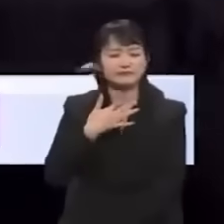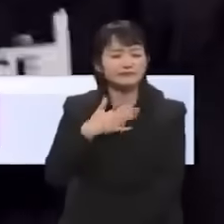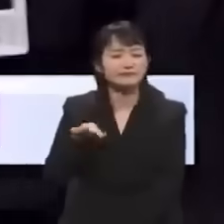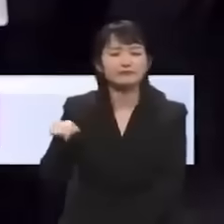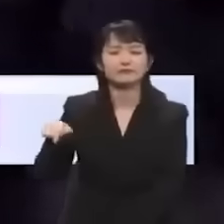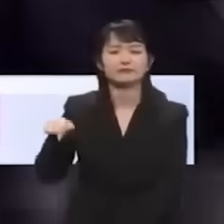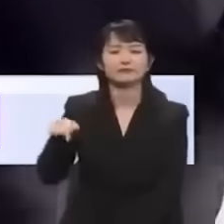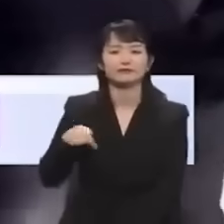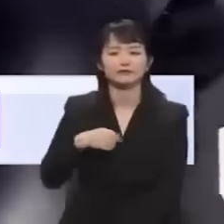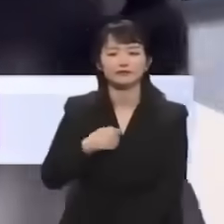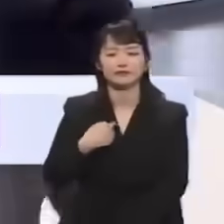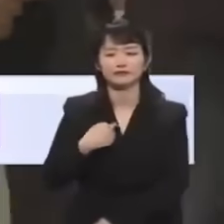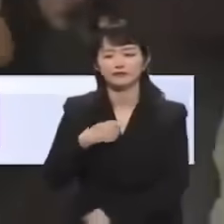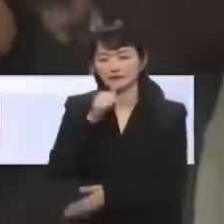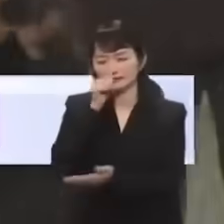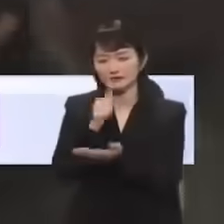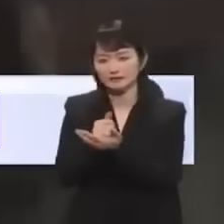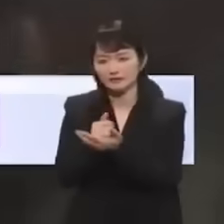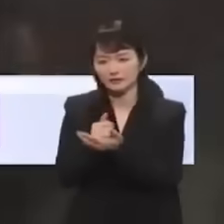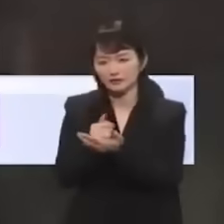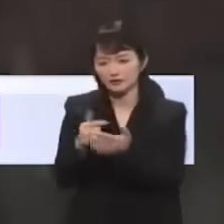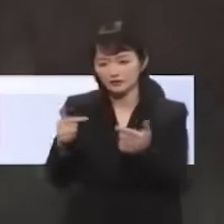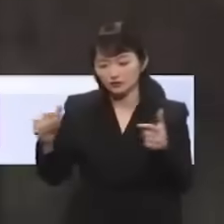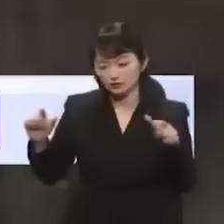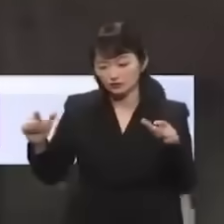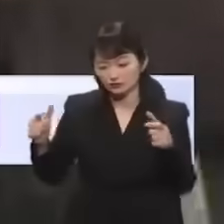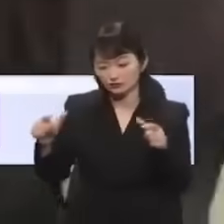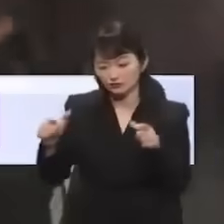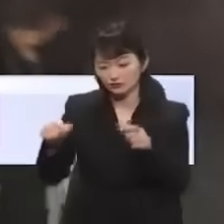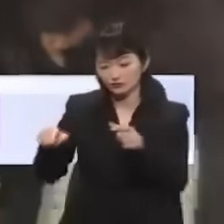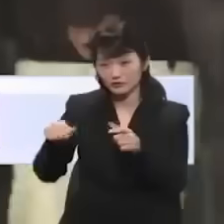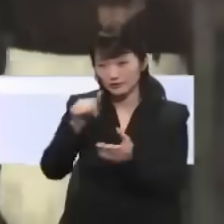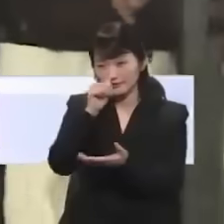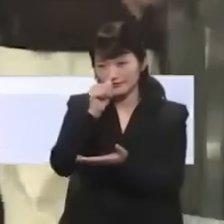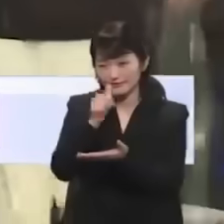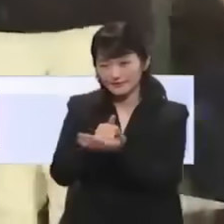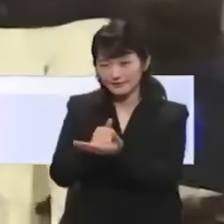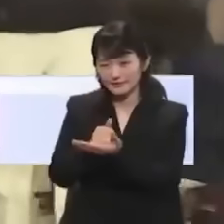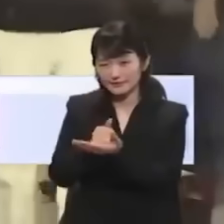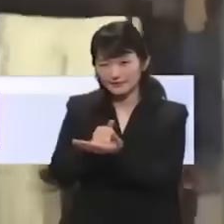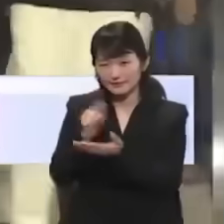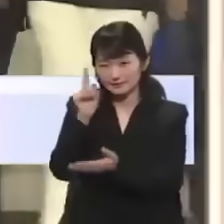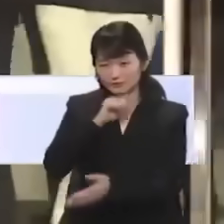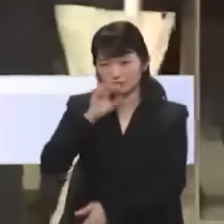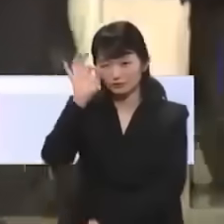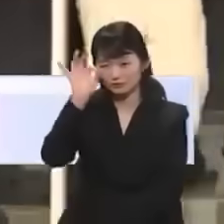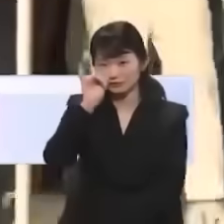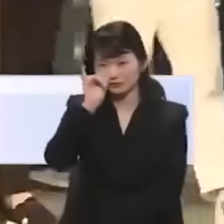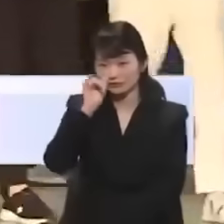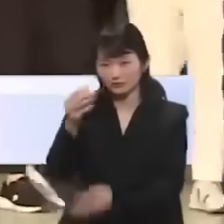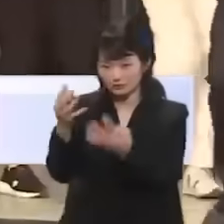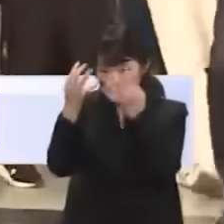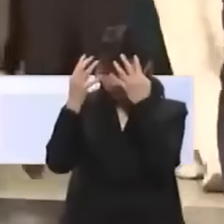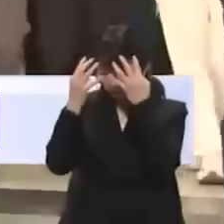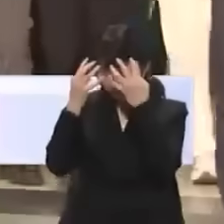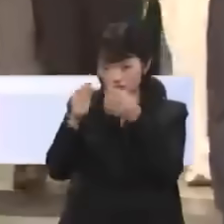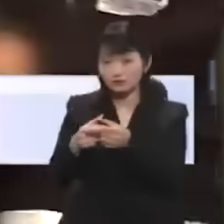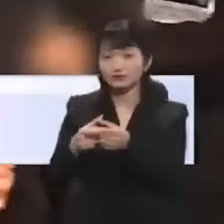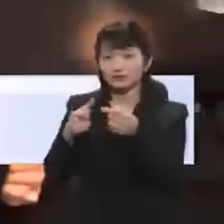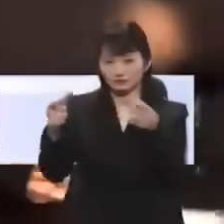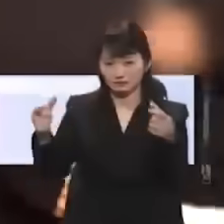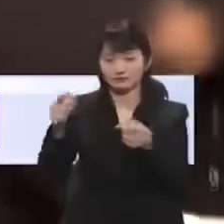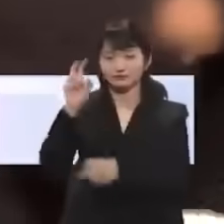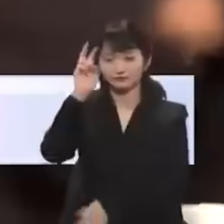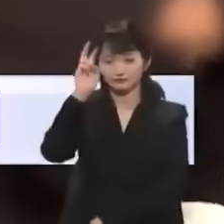사실을 부인하 자신의 죄를 축소하려고 하고 있다라는 사실 때문에 굉장히 죄질이 더 불량하게 보여질 것이고 그로 인해서 형량이 더 늘어날 것으로